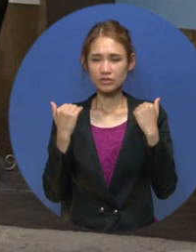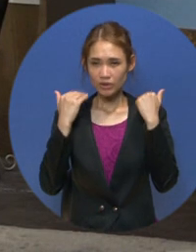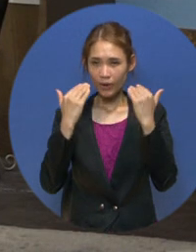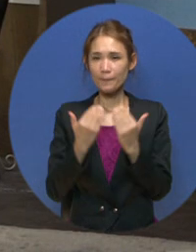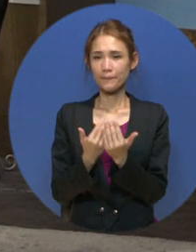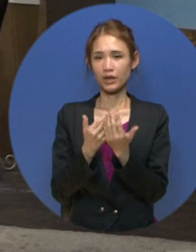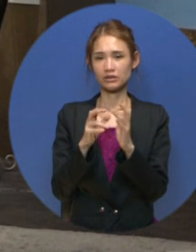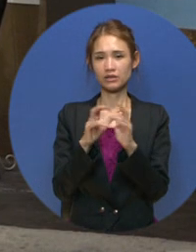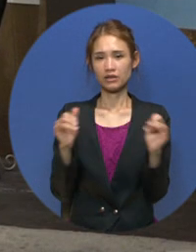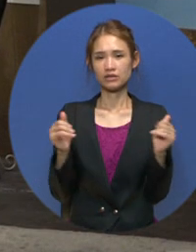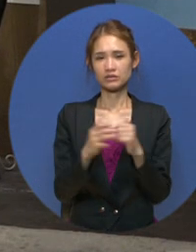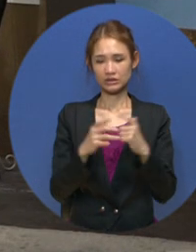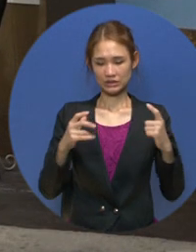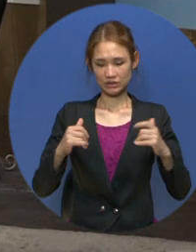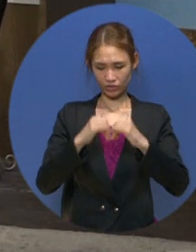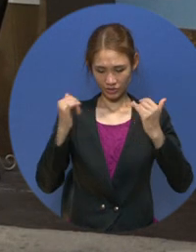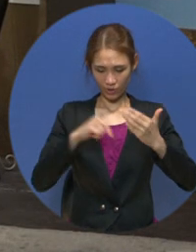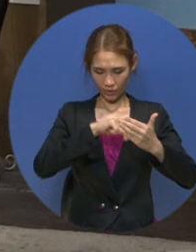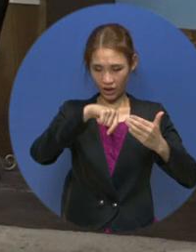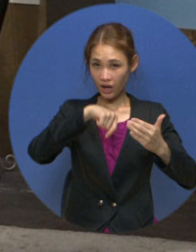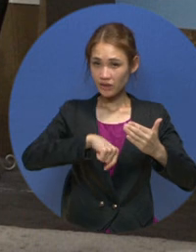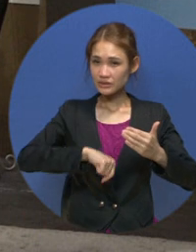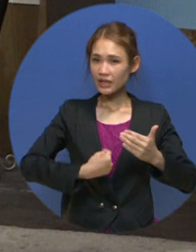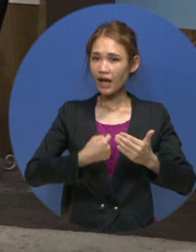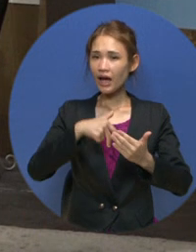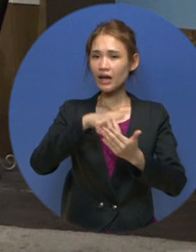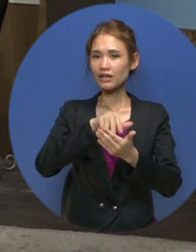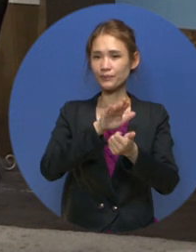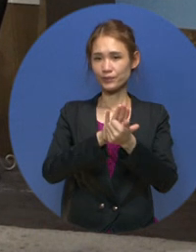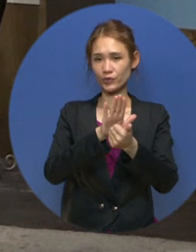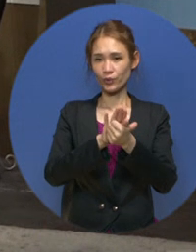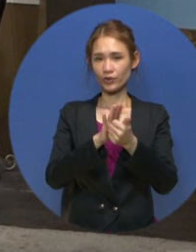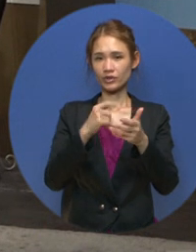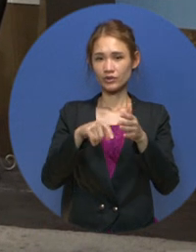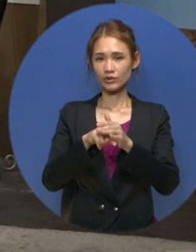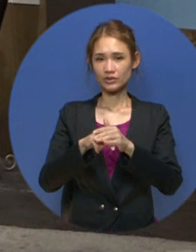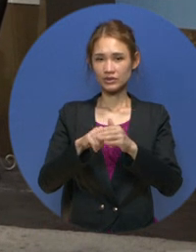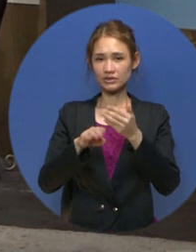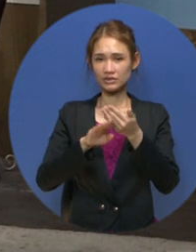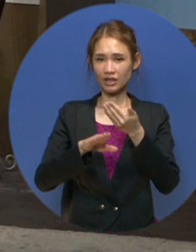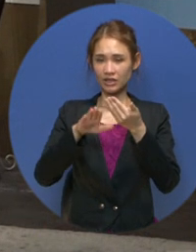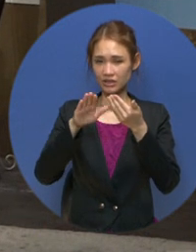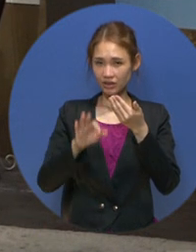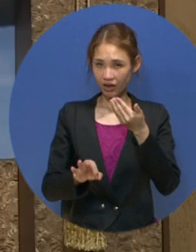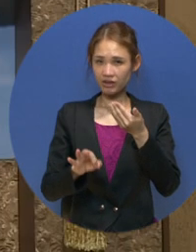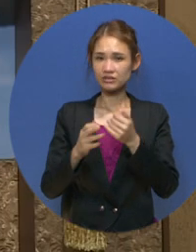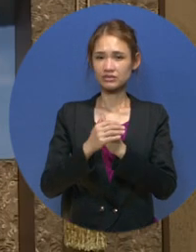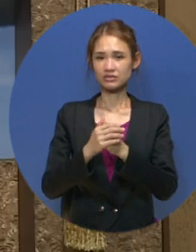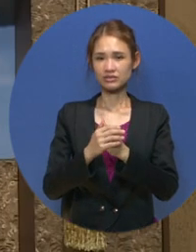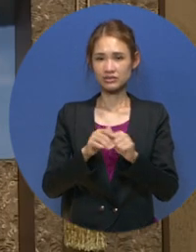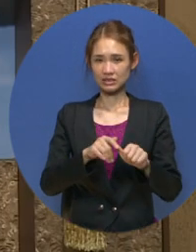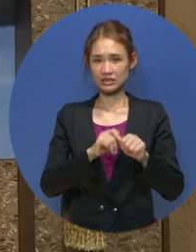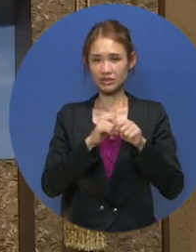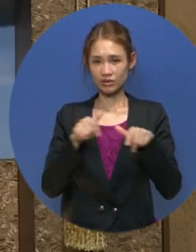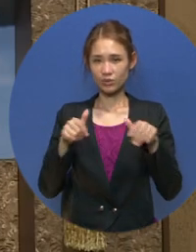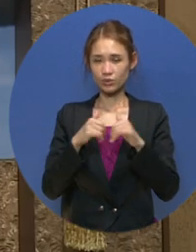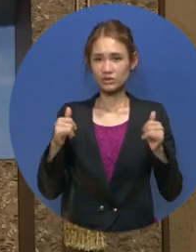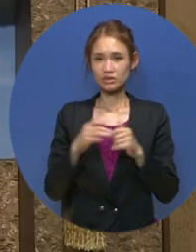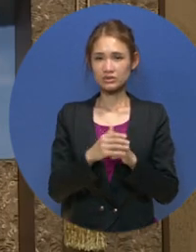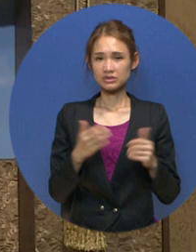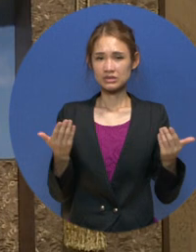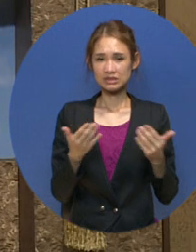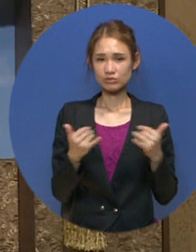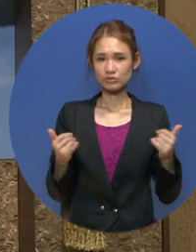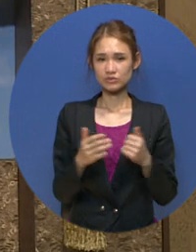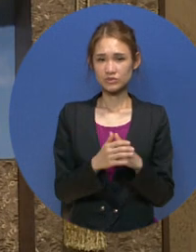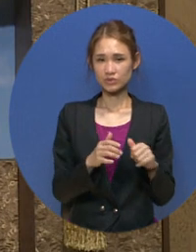발달장애인들이 지역사회 안에서 자립할 수 있는 최저임금 이상의 일반 고용시장의 직무들이 또